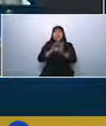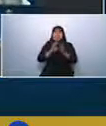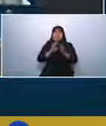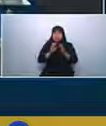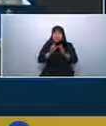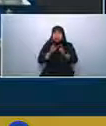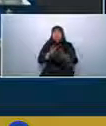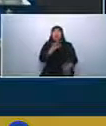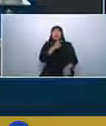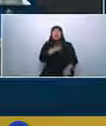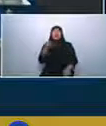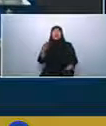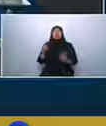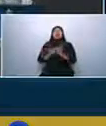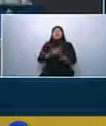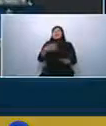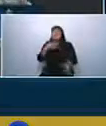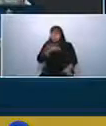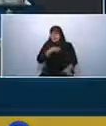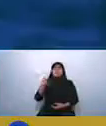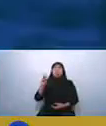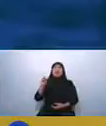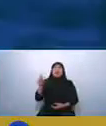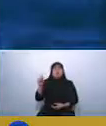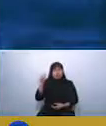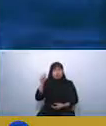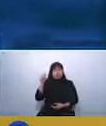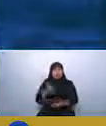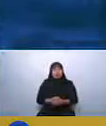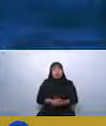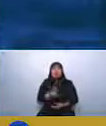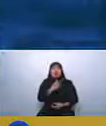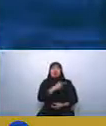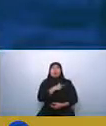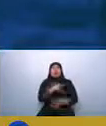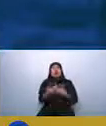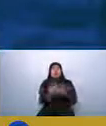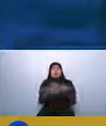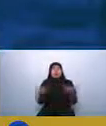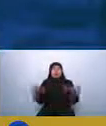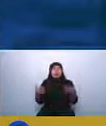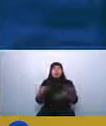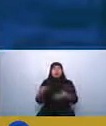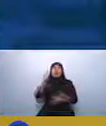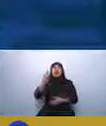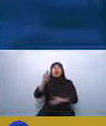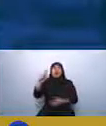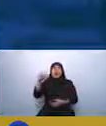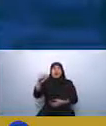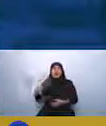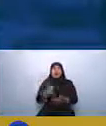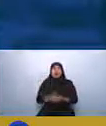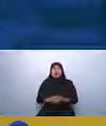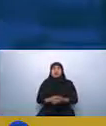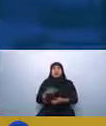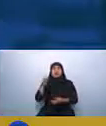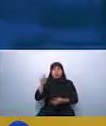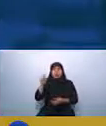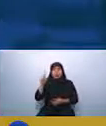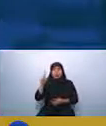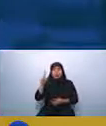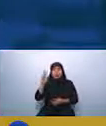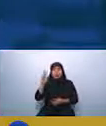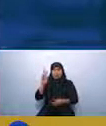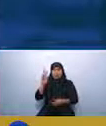Kapolri, dan para duta besar negara-negara sahabat beserta perwakilan lembaga-lembaga internasional dan mitra pembaruan